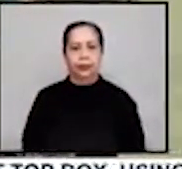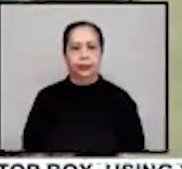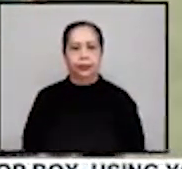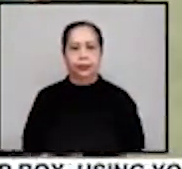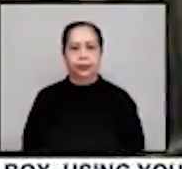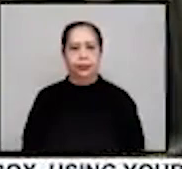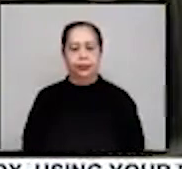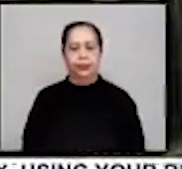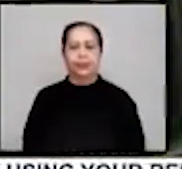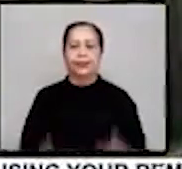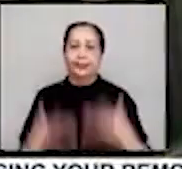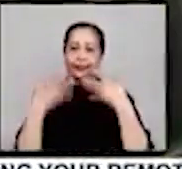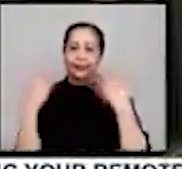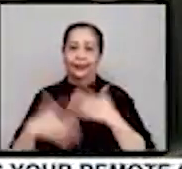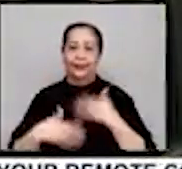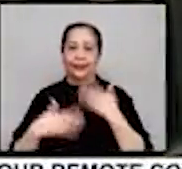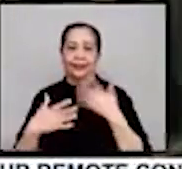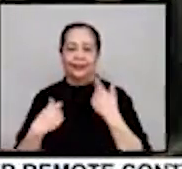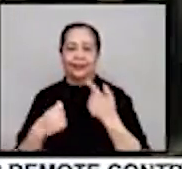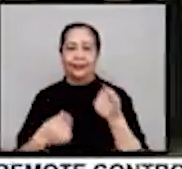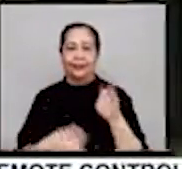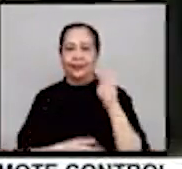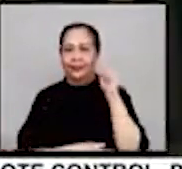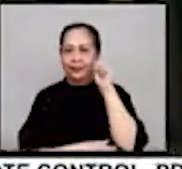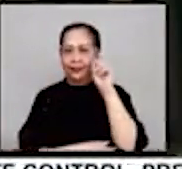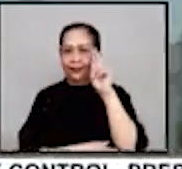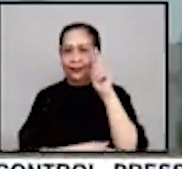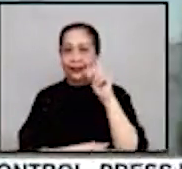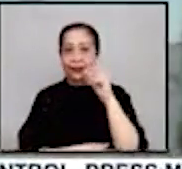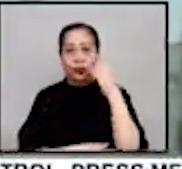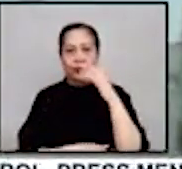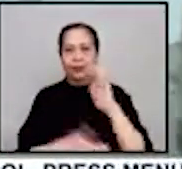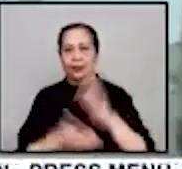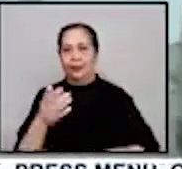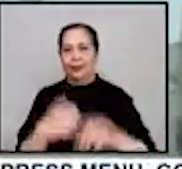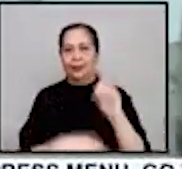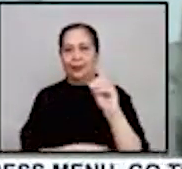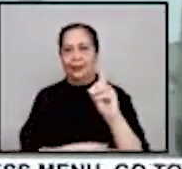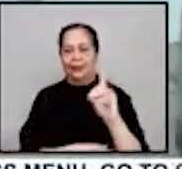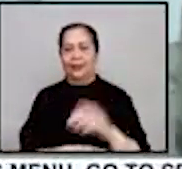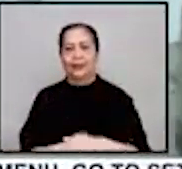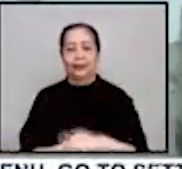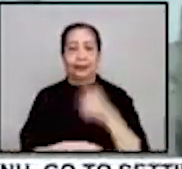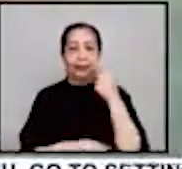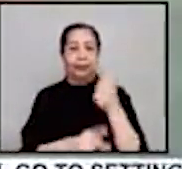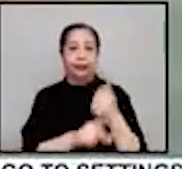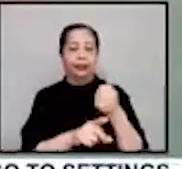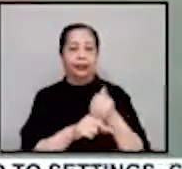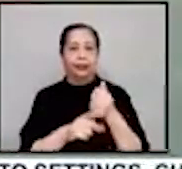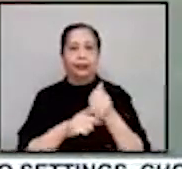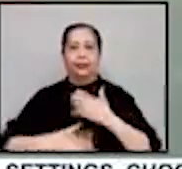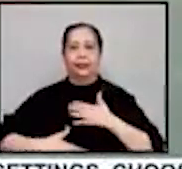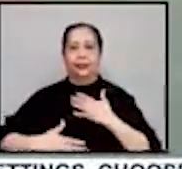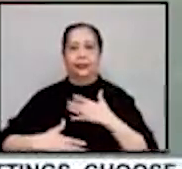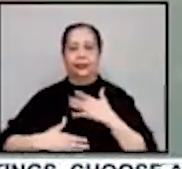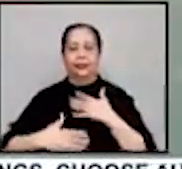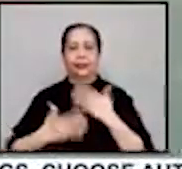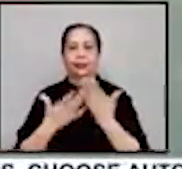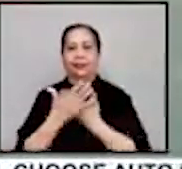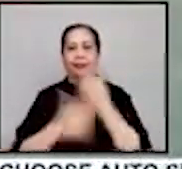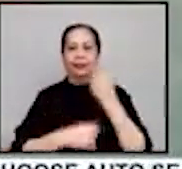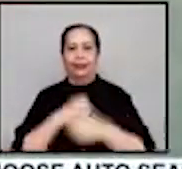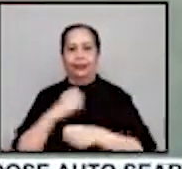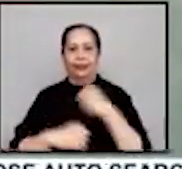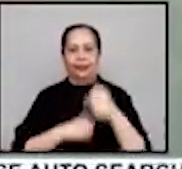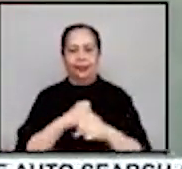Ngiti naman ang bumungad kay Arvin dahil sa bawas singil sa diesel. Para sa kanya, masaya ang kanyang pagsudubong sa bagong taon